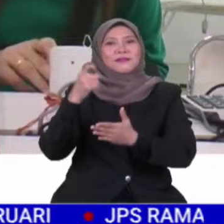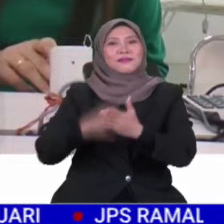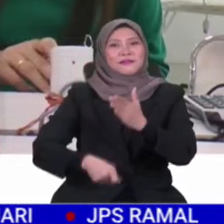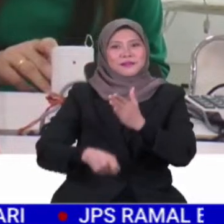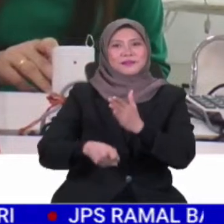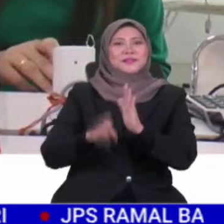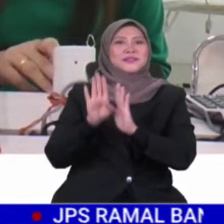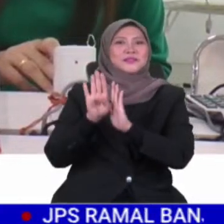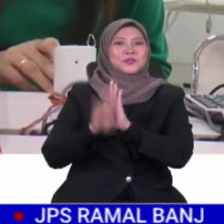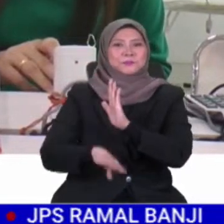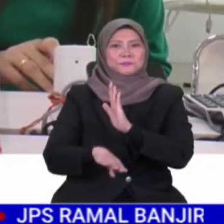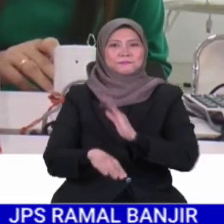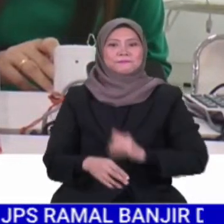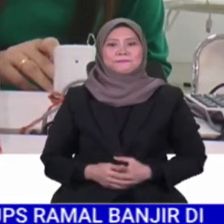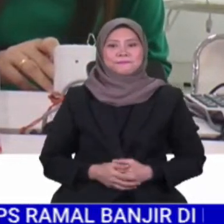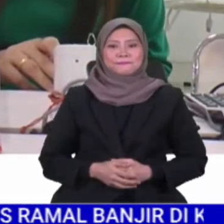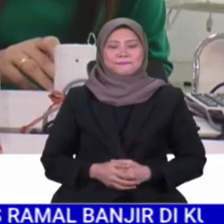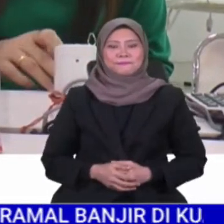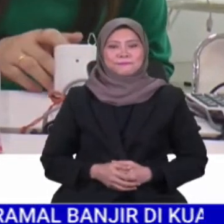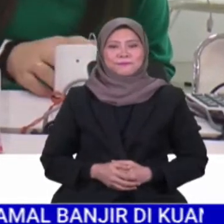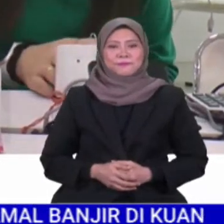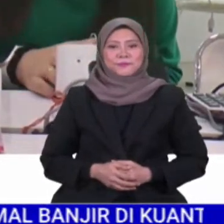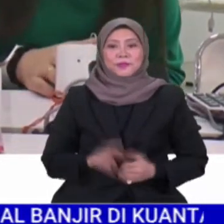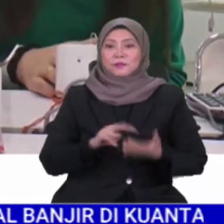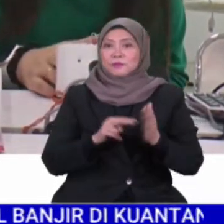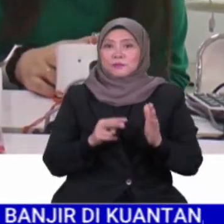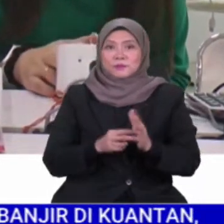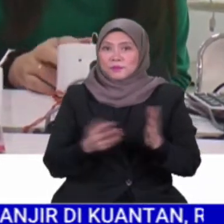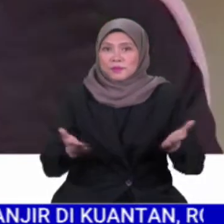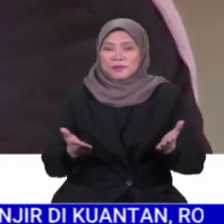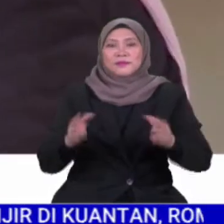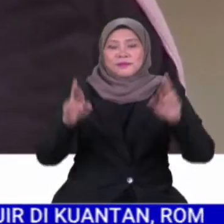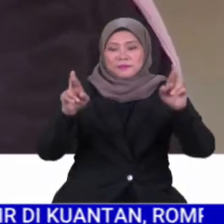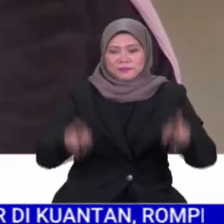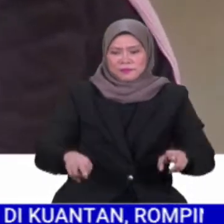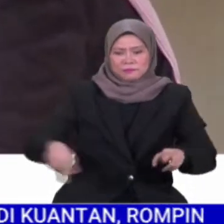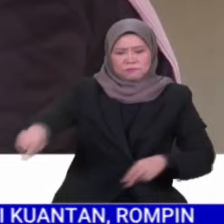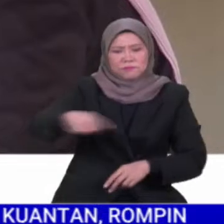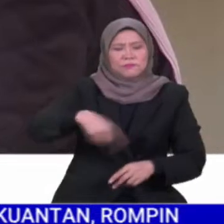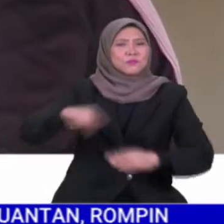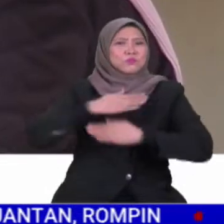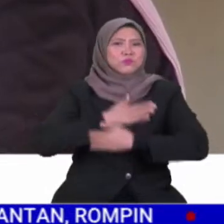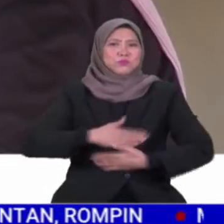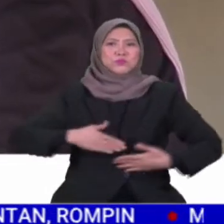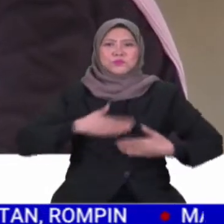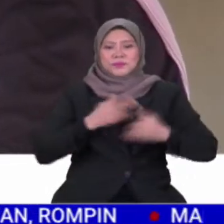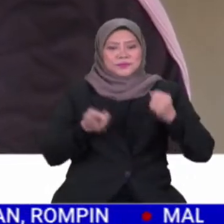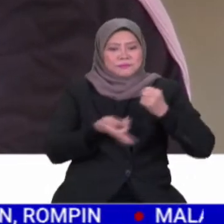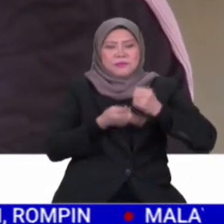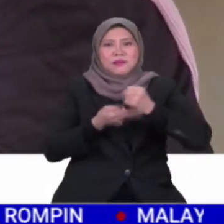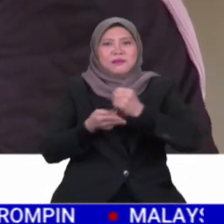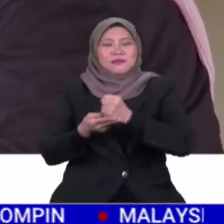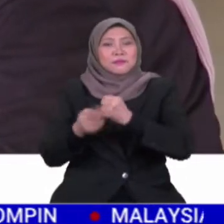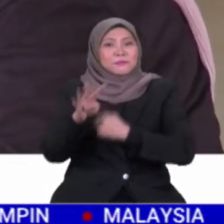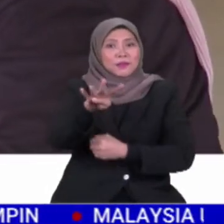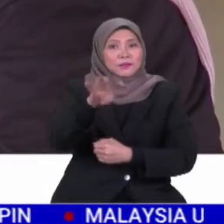harga yang lebih murah. Ini bermakna rakyat dapat menikmati penjimatan